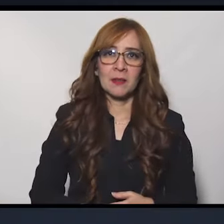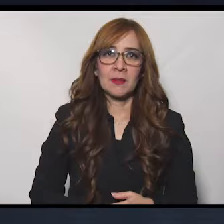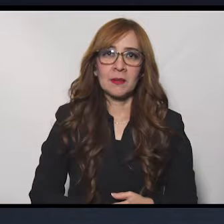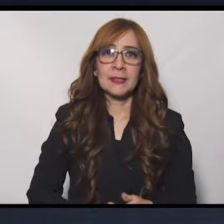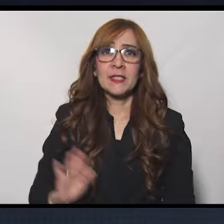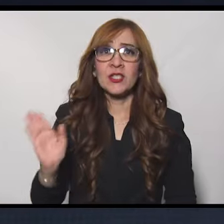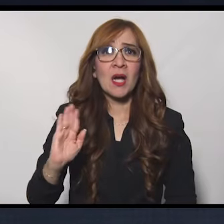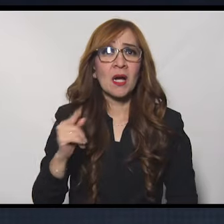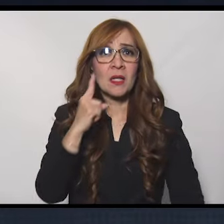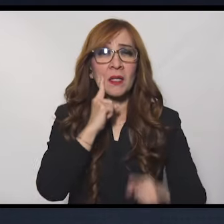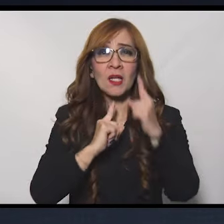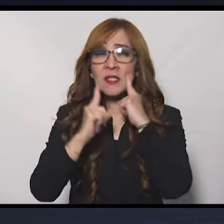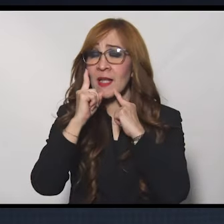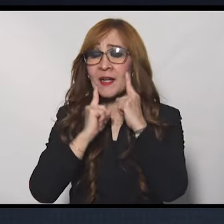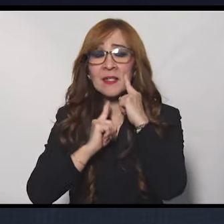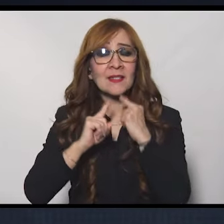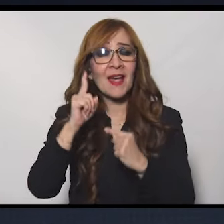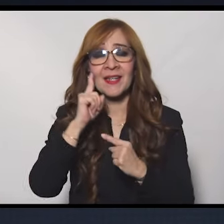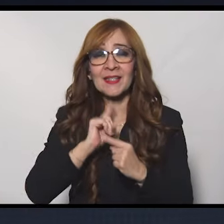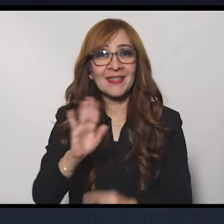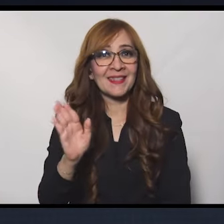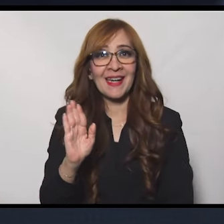jangan ditangisi.